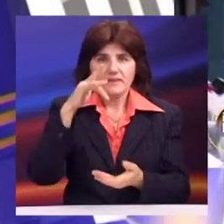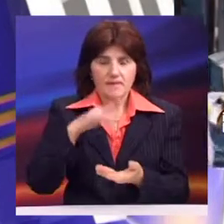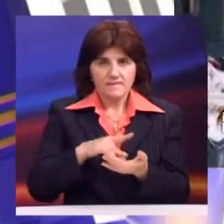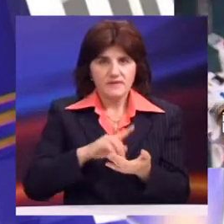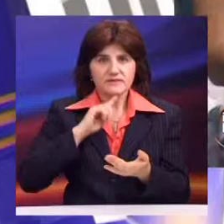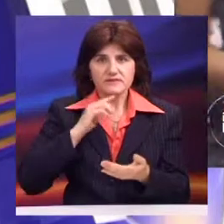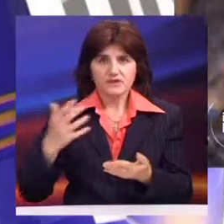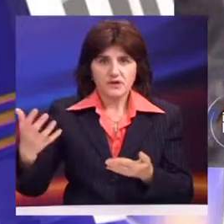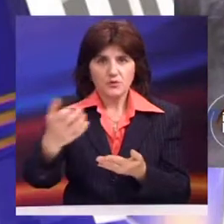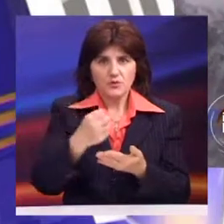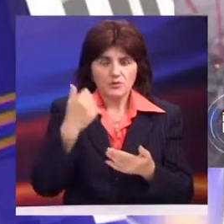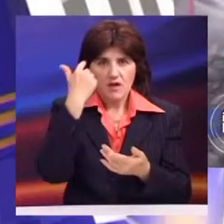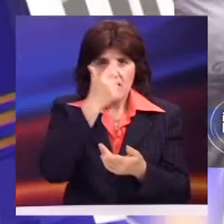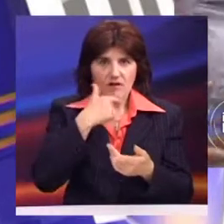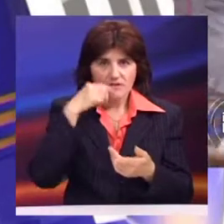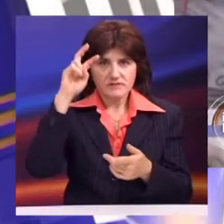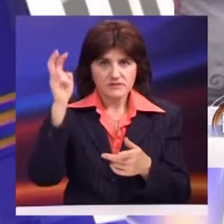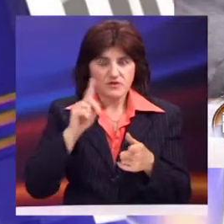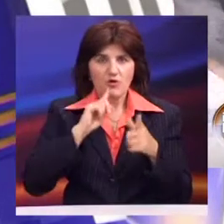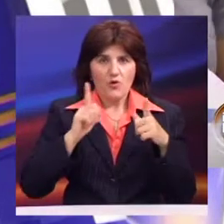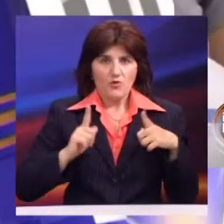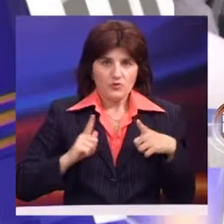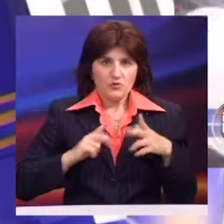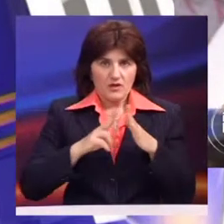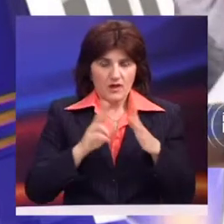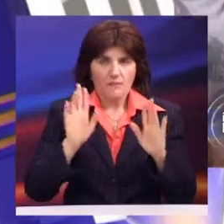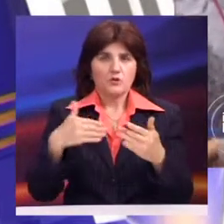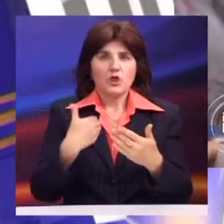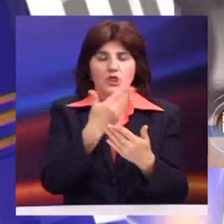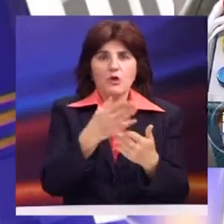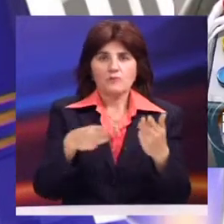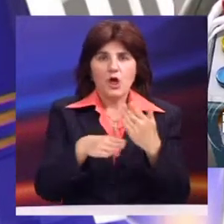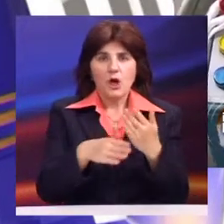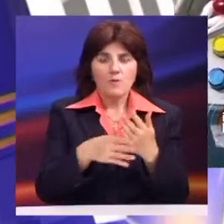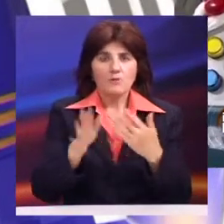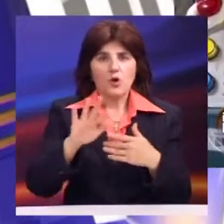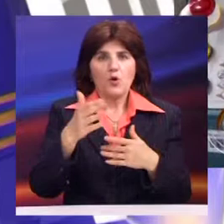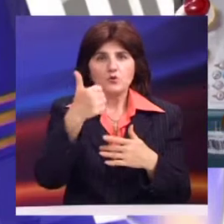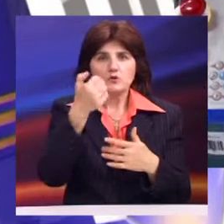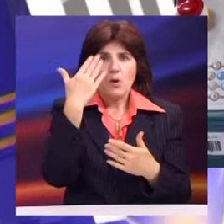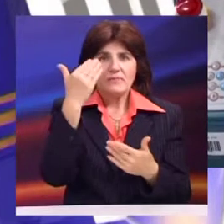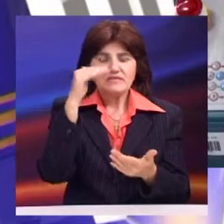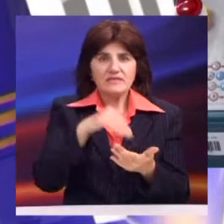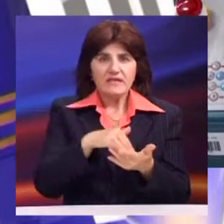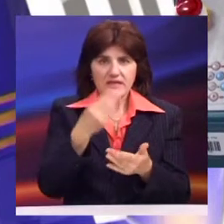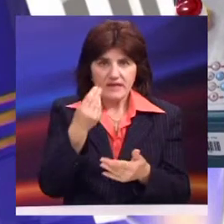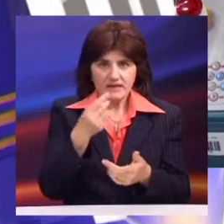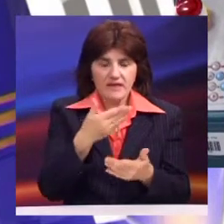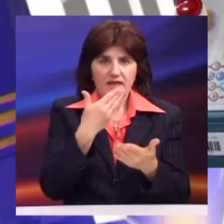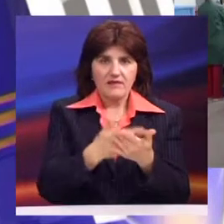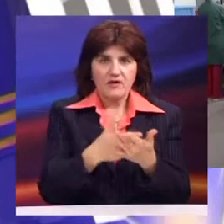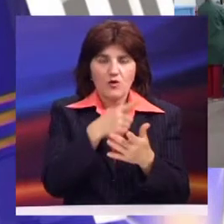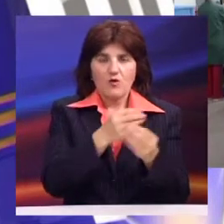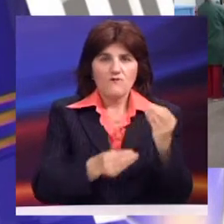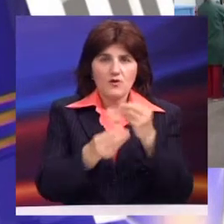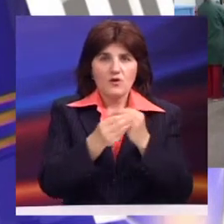nezaposlena lica sa liste Nacionalne službe za zapošljavanje, moći će da dobiju subvenciju od 150.000 dinara, s tim da se ova